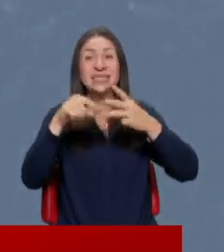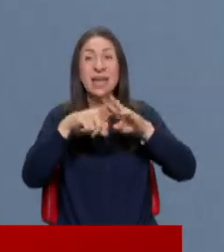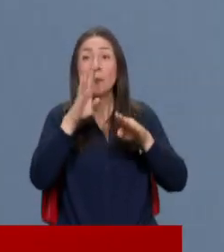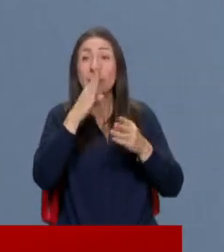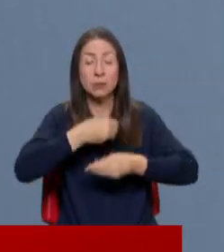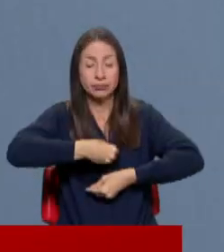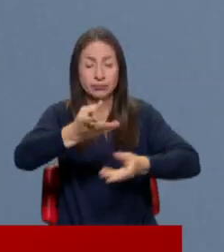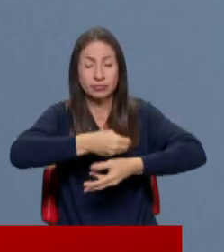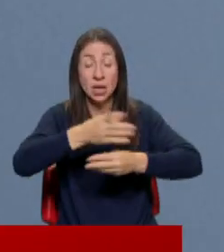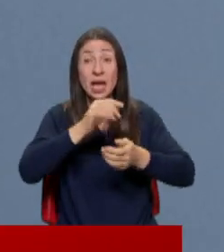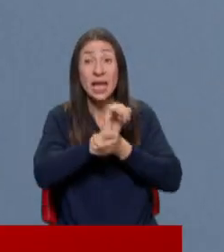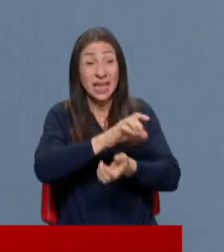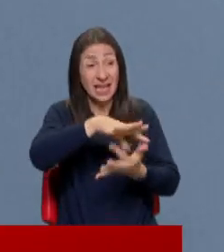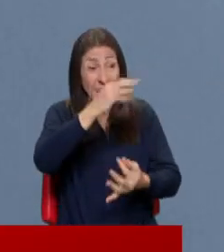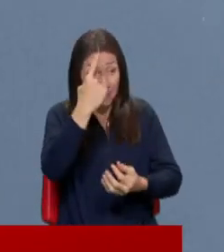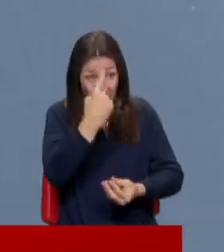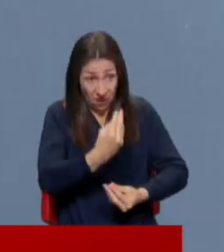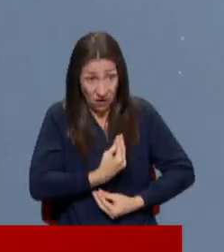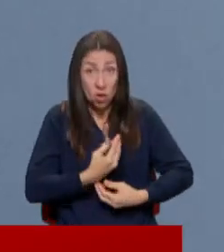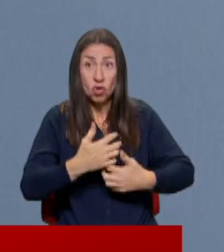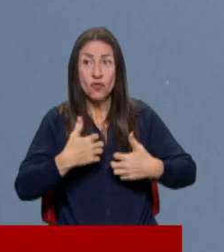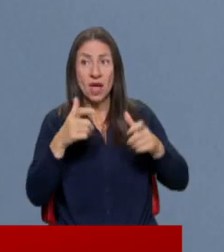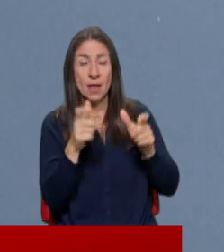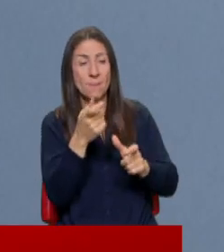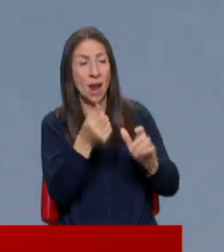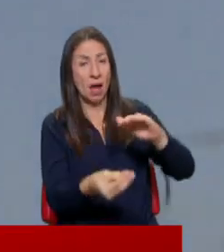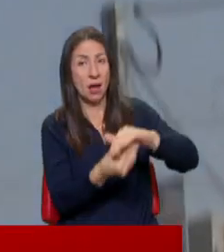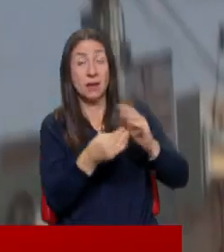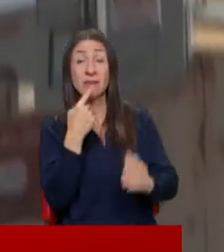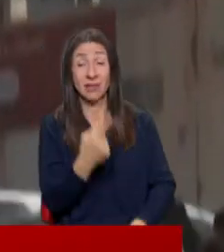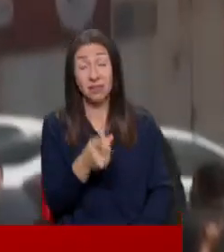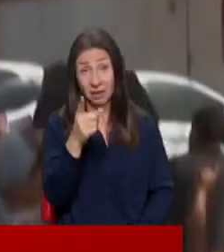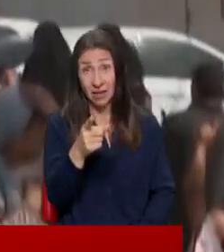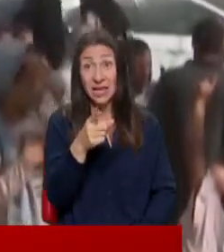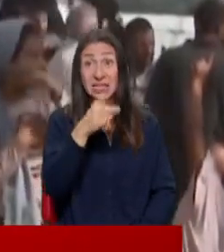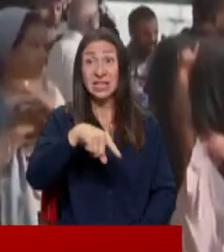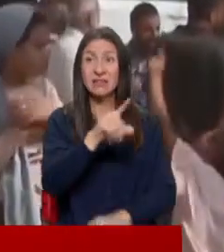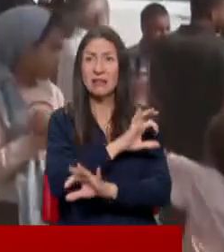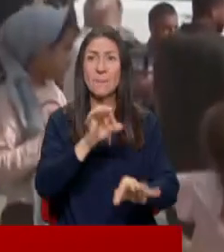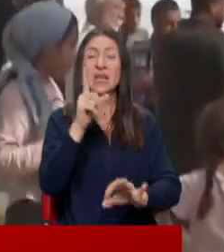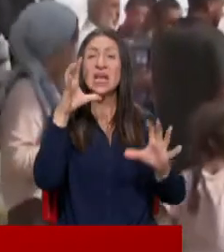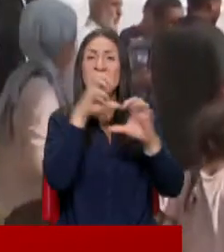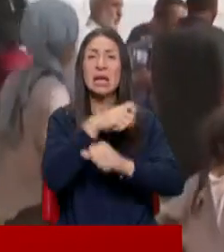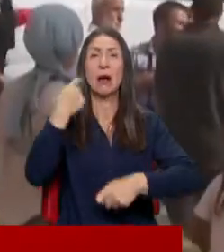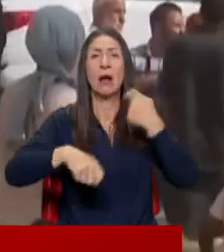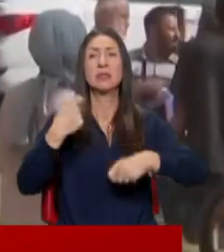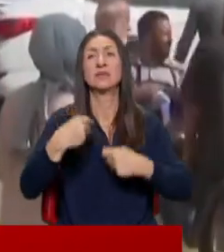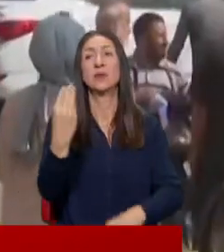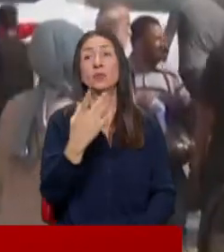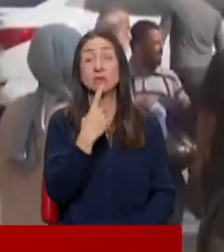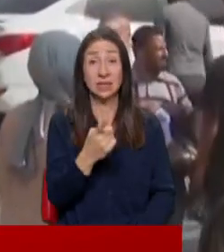buldu. Rehineler hakkında bilgi verene güvenlik ve para teklif etti. Size tam bir gizlilik garantisi veriyoruz